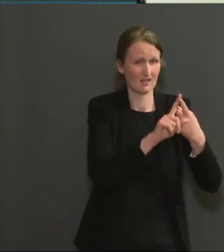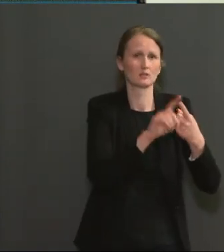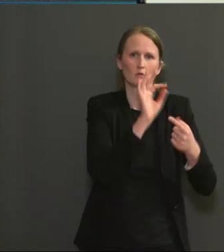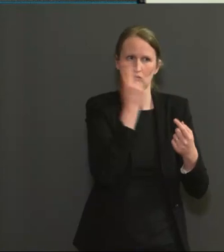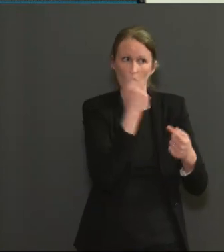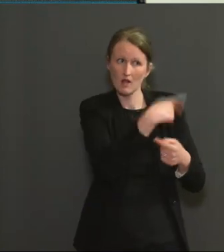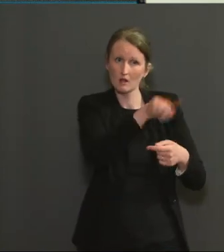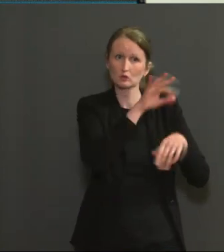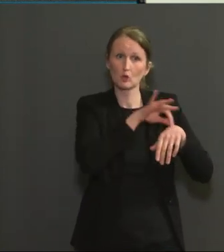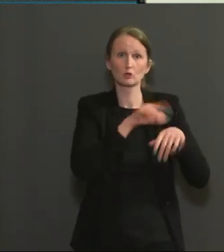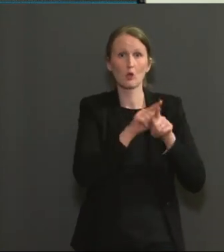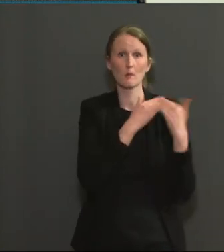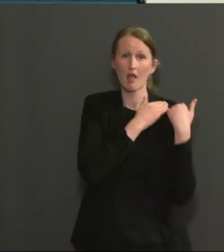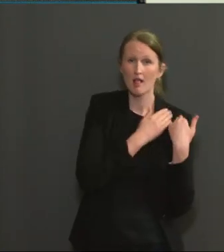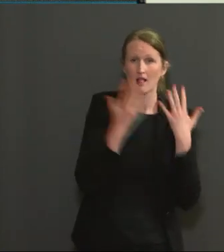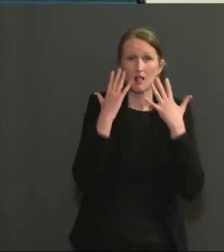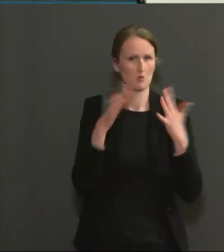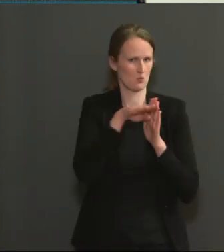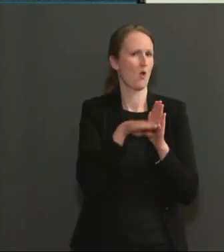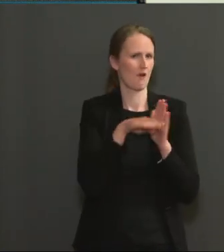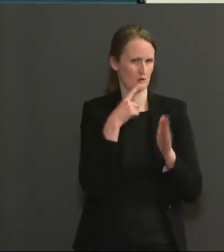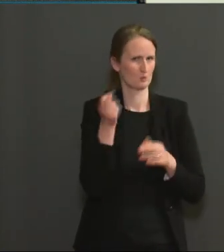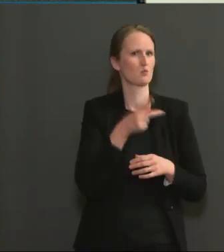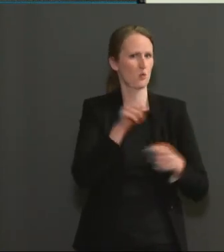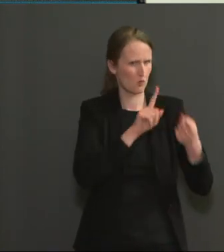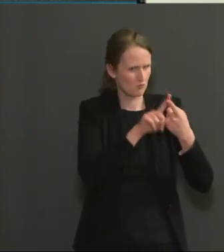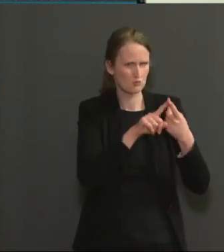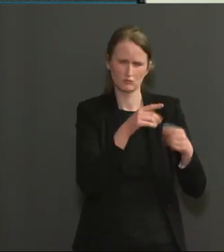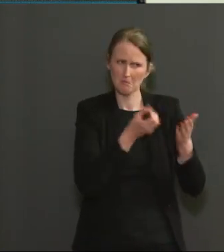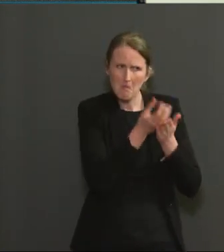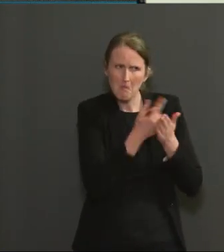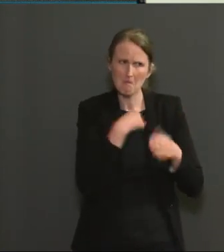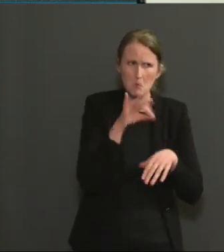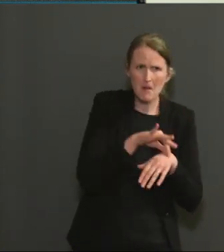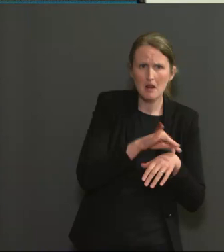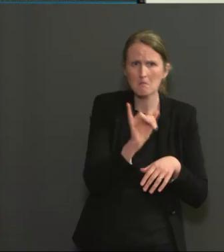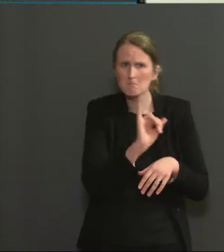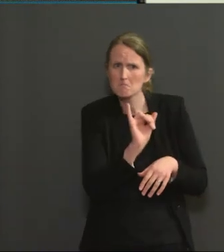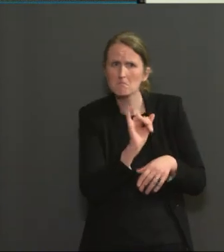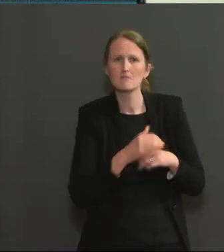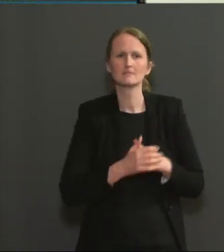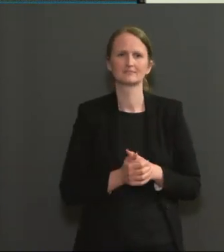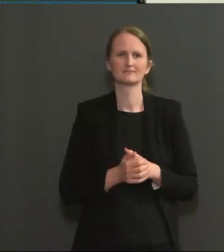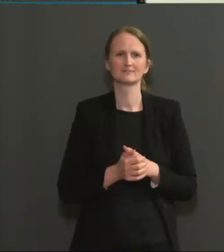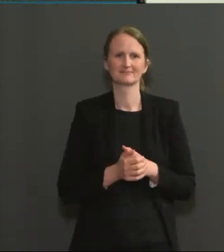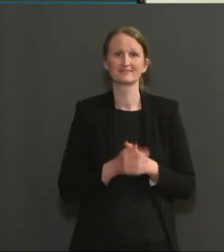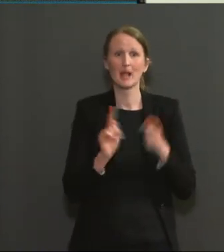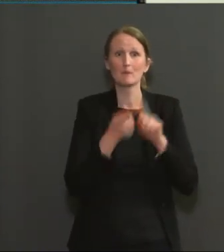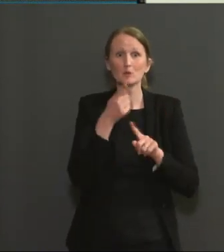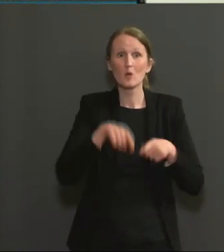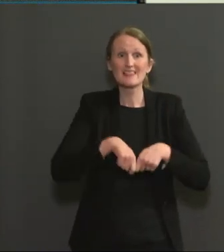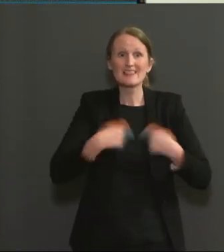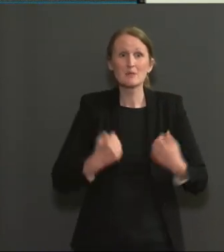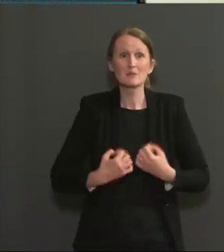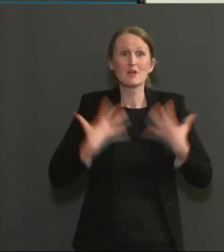temps dans le fait de repérer quelqu'un de positif se passe entre le début des symptômes et le moment où il consulte son médecin